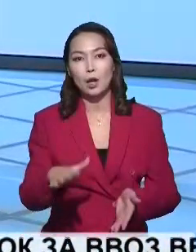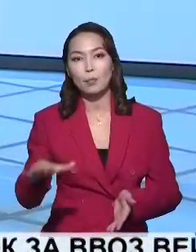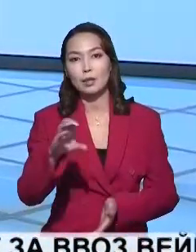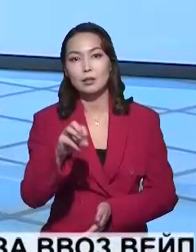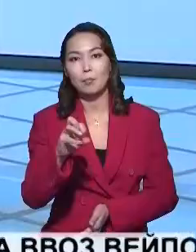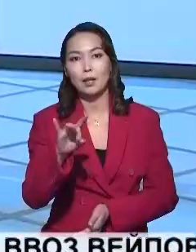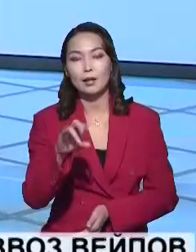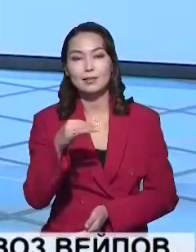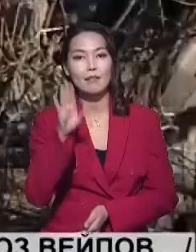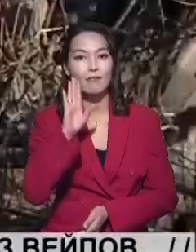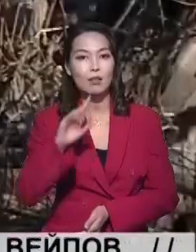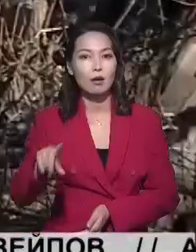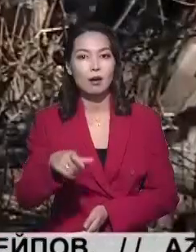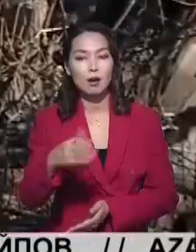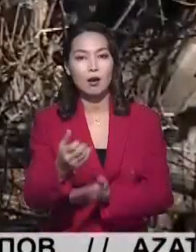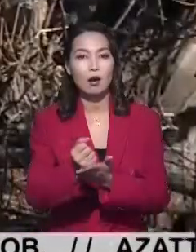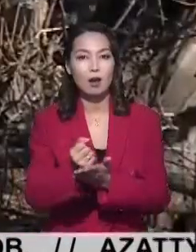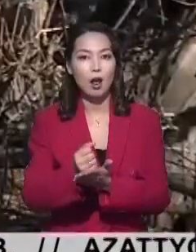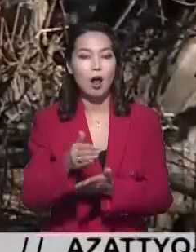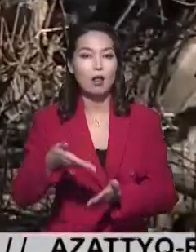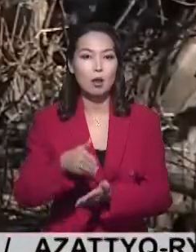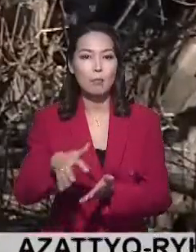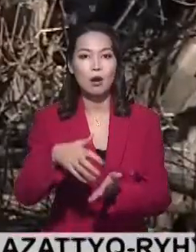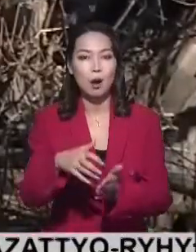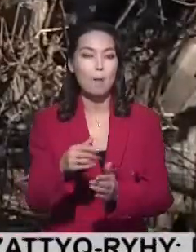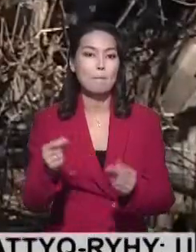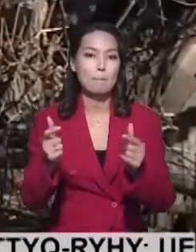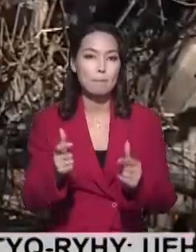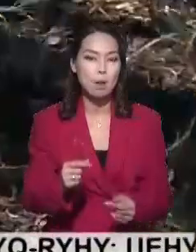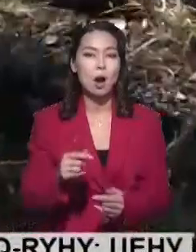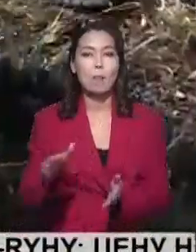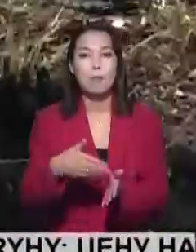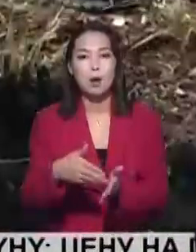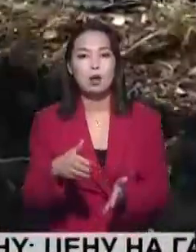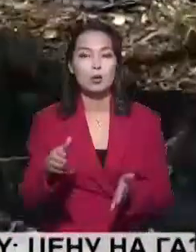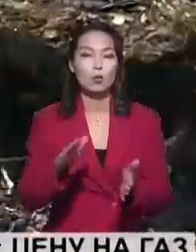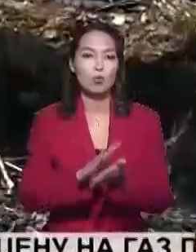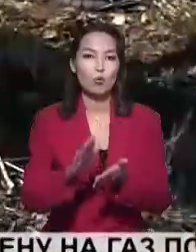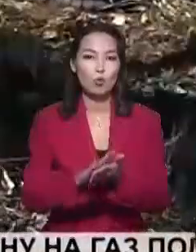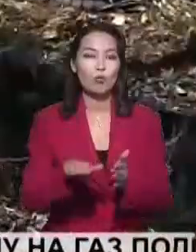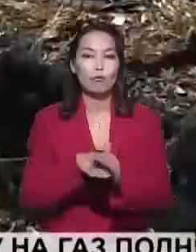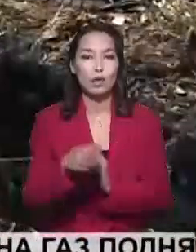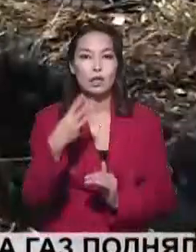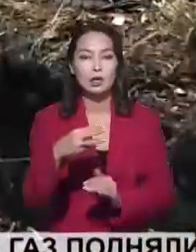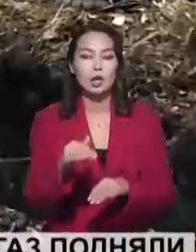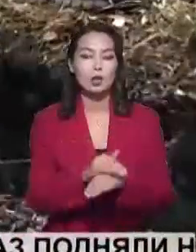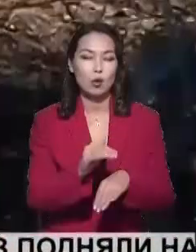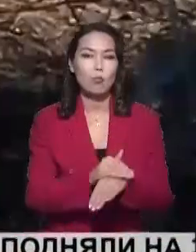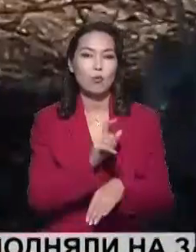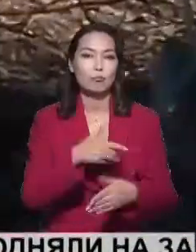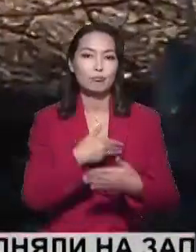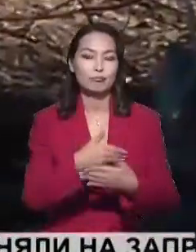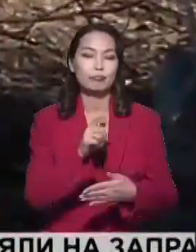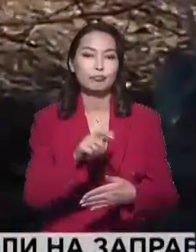Самаркандского водохранилища. С лопатами, граблями, мешками и метлами на уборку вышли более 30 волонтеров-добровольцев. Это студенты,